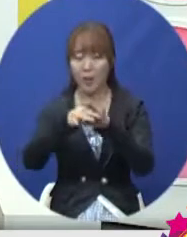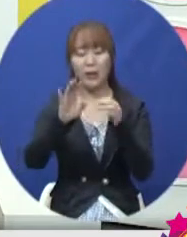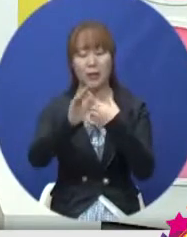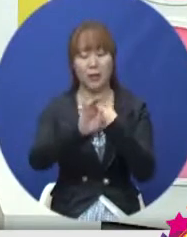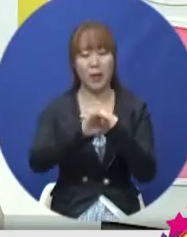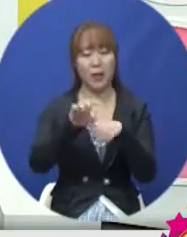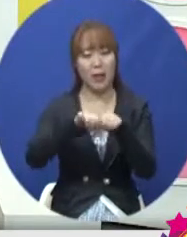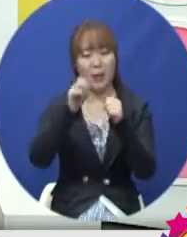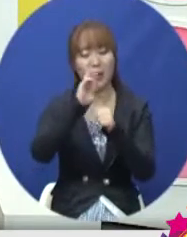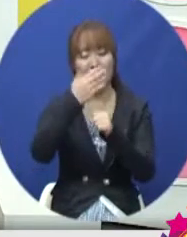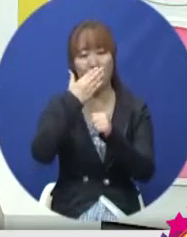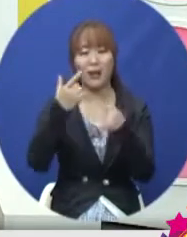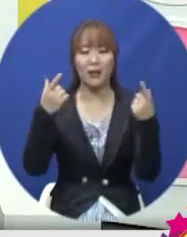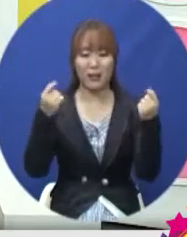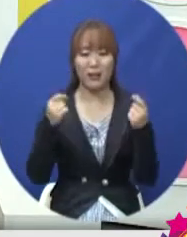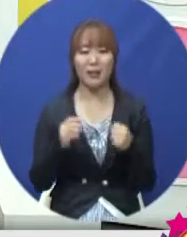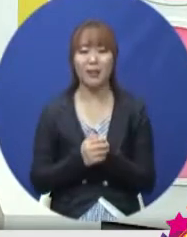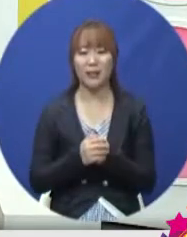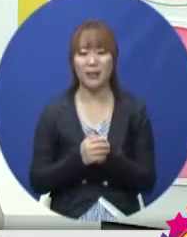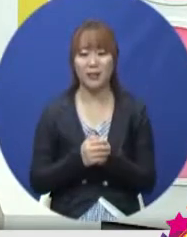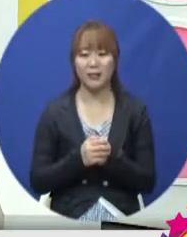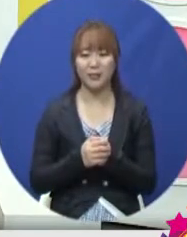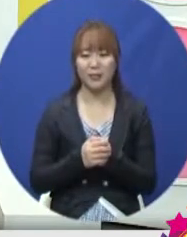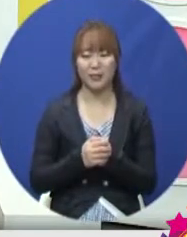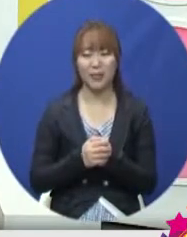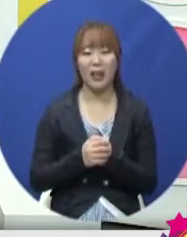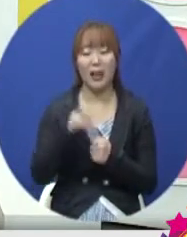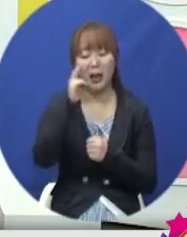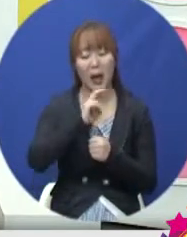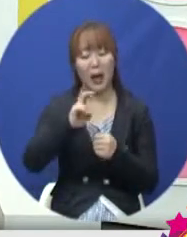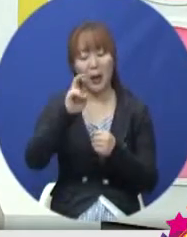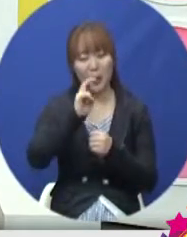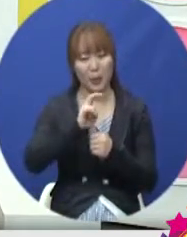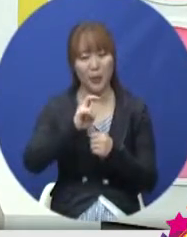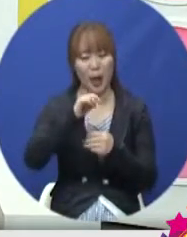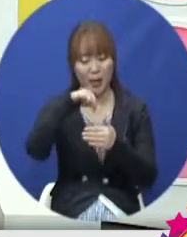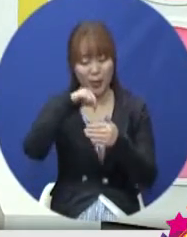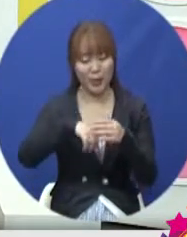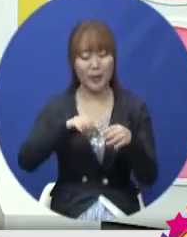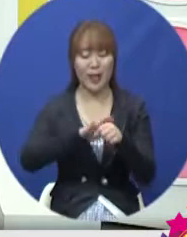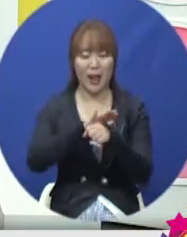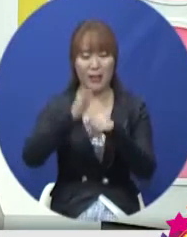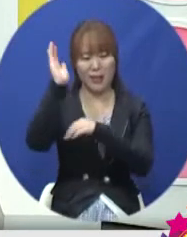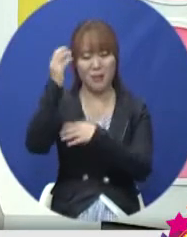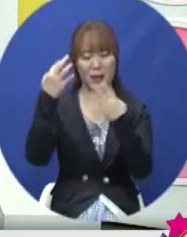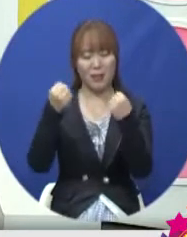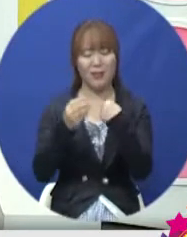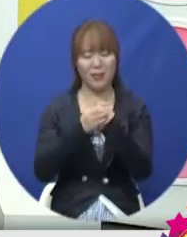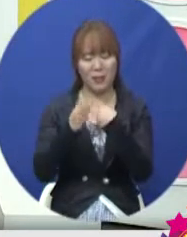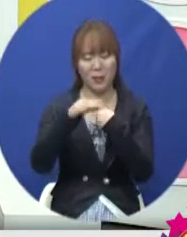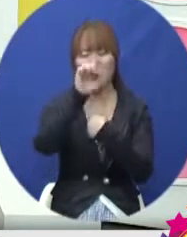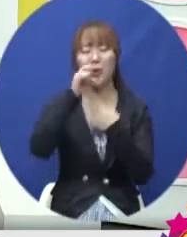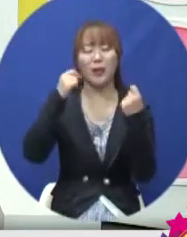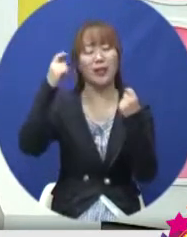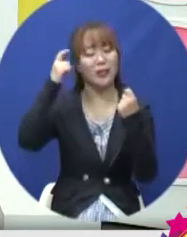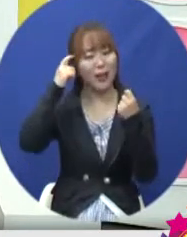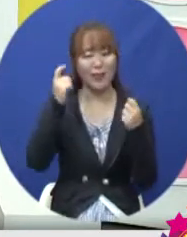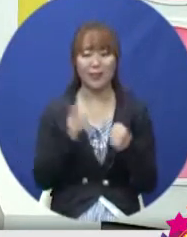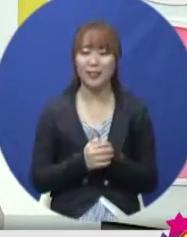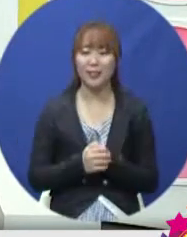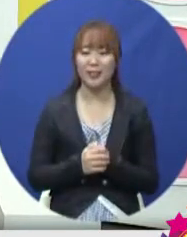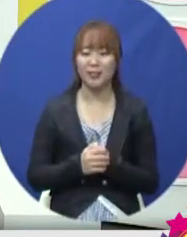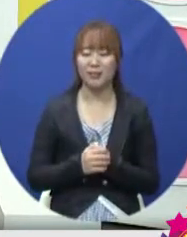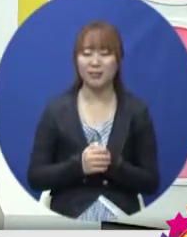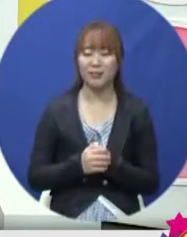네, 그럼요. 근데 예, 우리 가요에도 사랑 뭐... 얘기가 많으니까 예. 참 굉장히 좋겠다라는 생각이 듭니다.